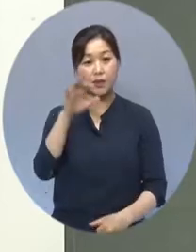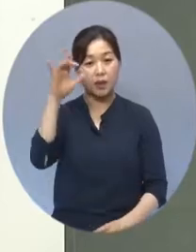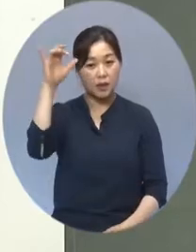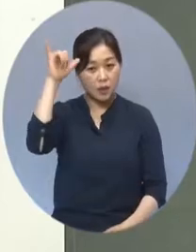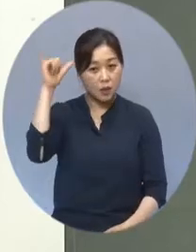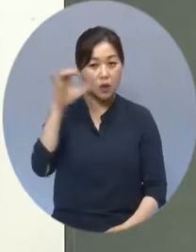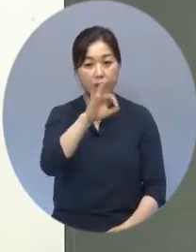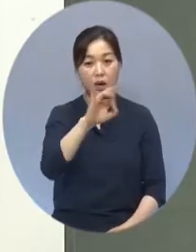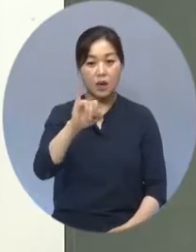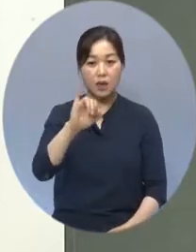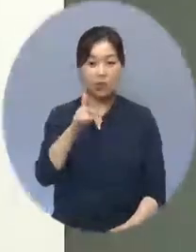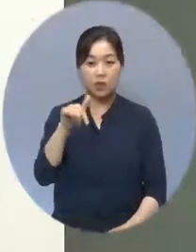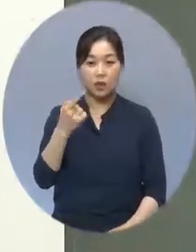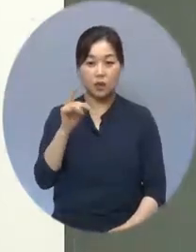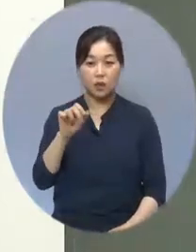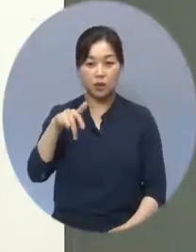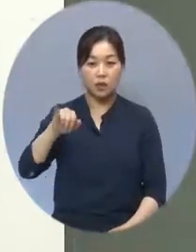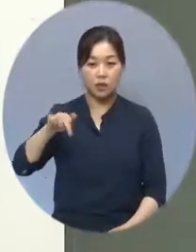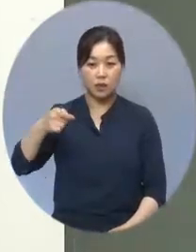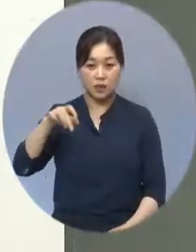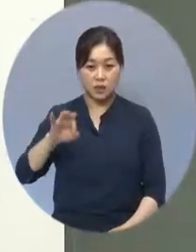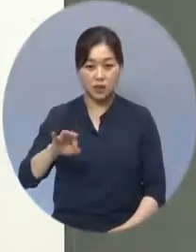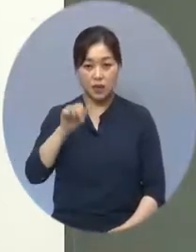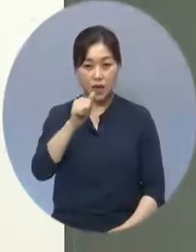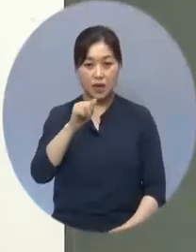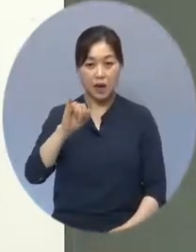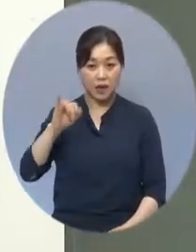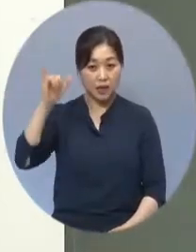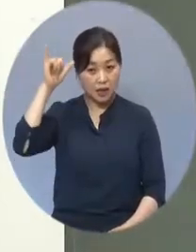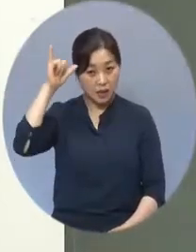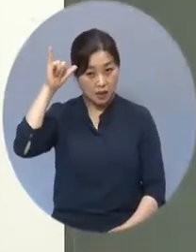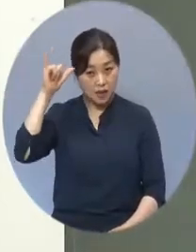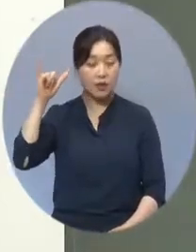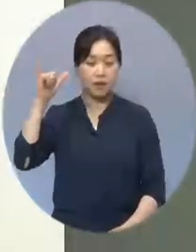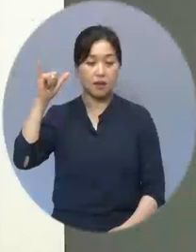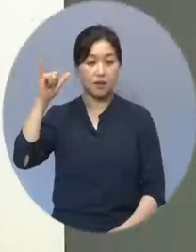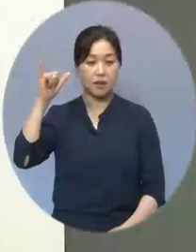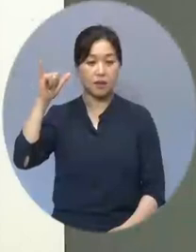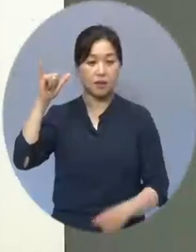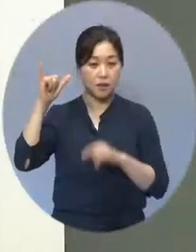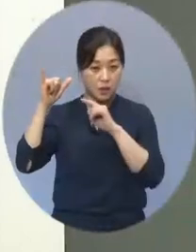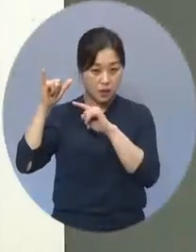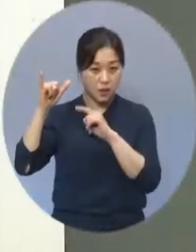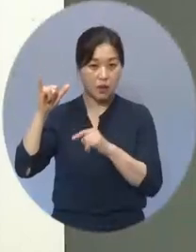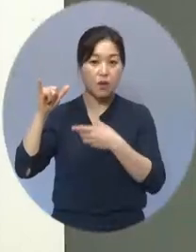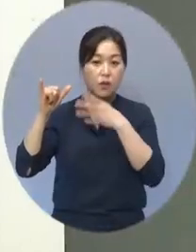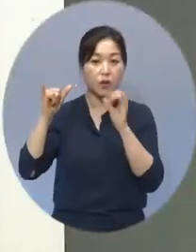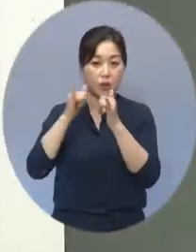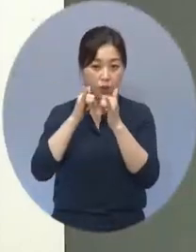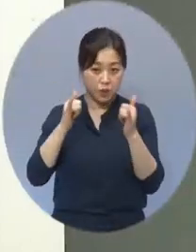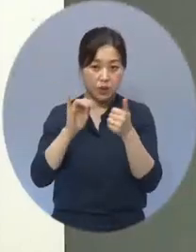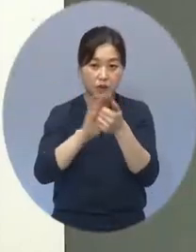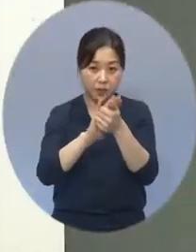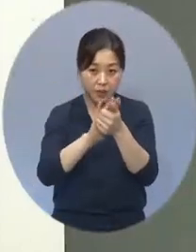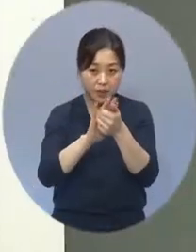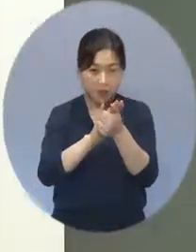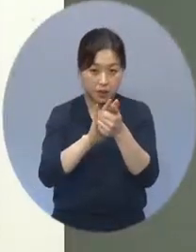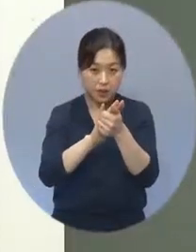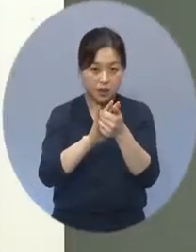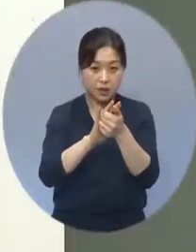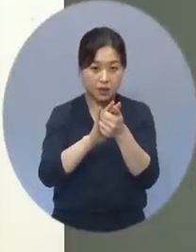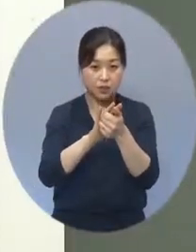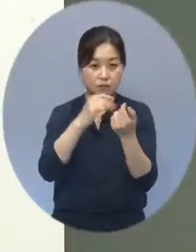인공지능을 도입해가지고 노인 돌봄 서비스를 진행하신다든가 네. 여러